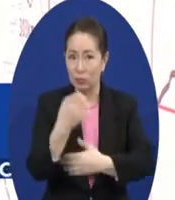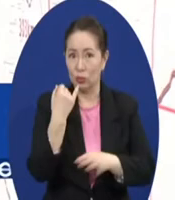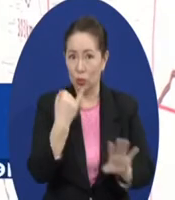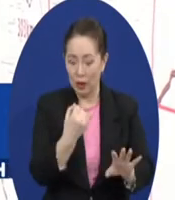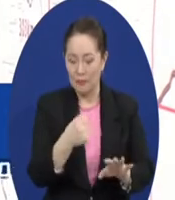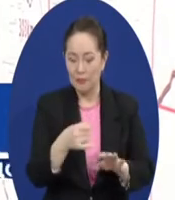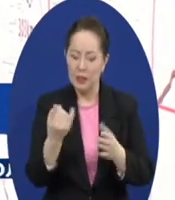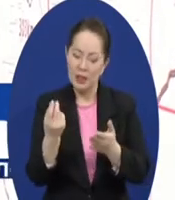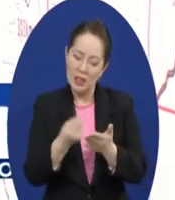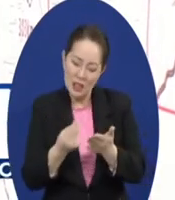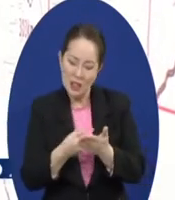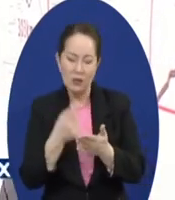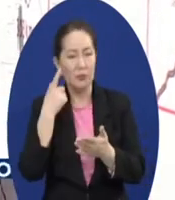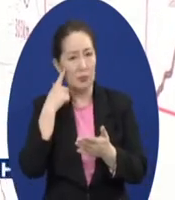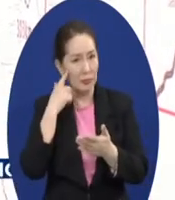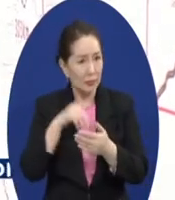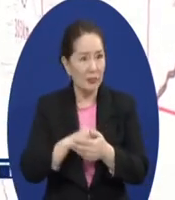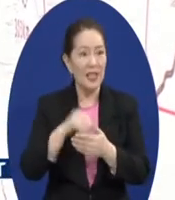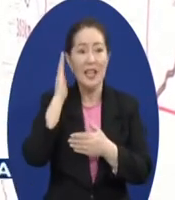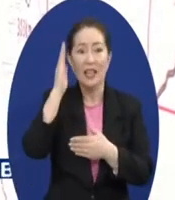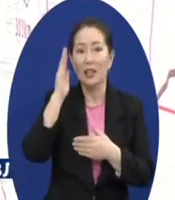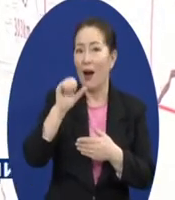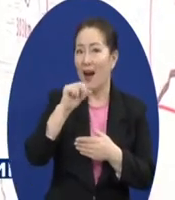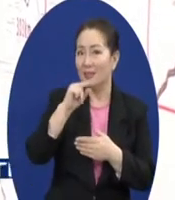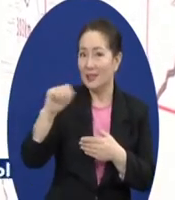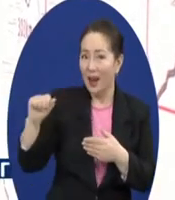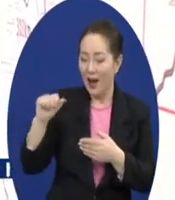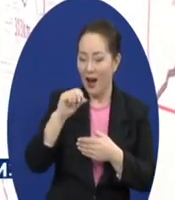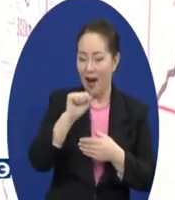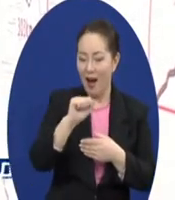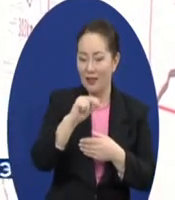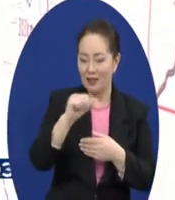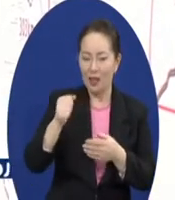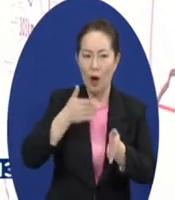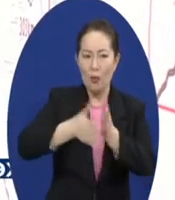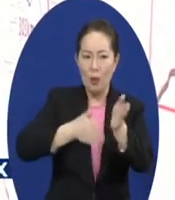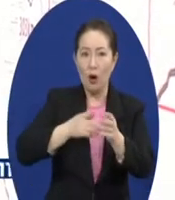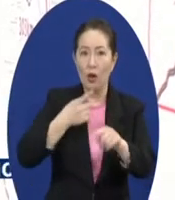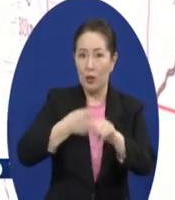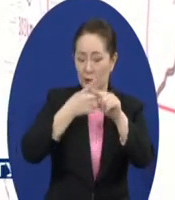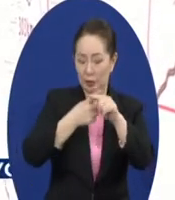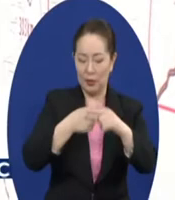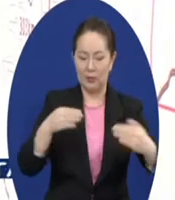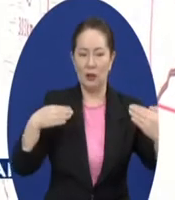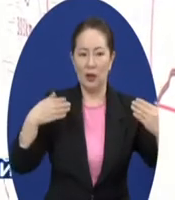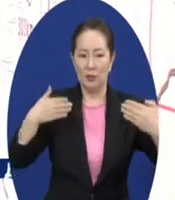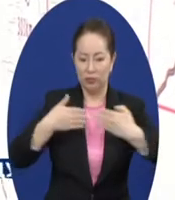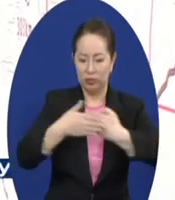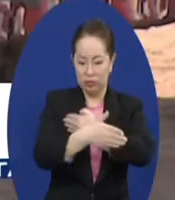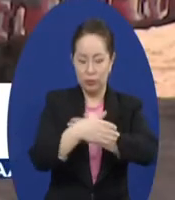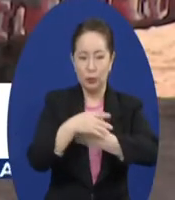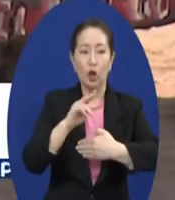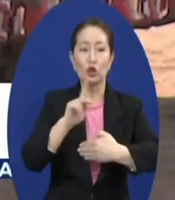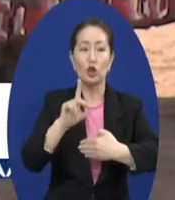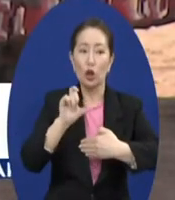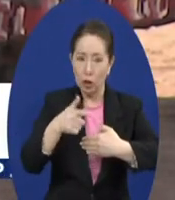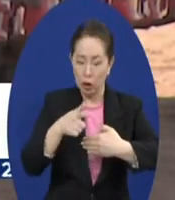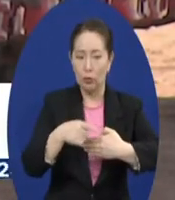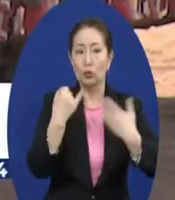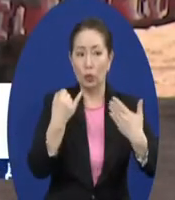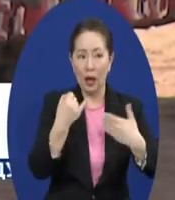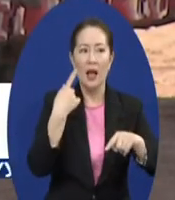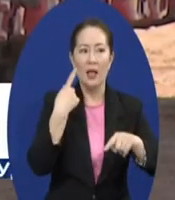төсөлтөө бол туссан байгаа. За ирээдүйд ачааны хэмжээ өснө нэмэгдсэн үед зөрлөгийн хооронд дахид зөрлөг байгуулах замаар галт